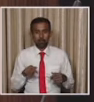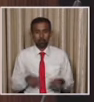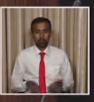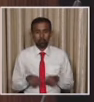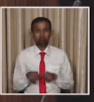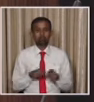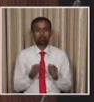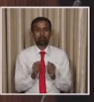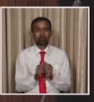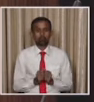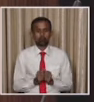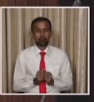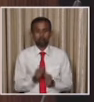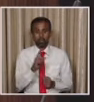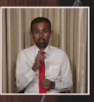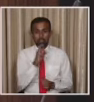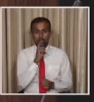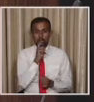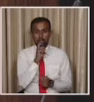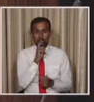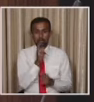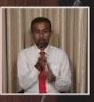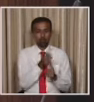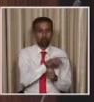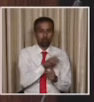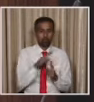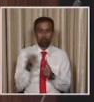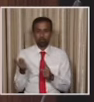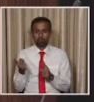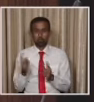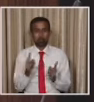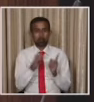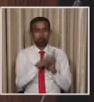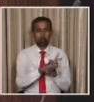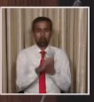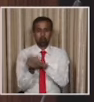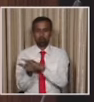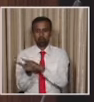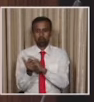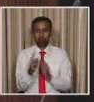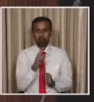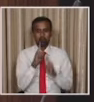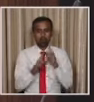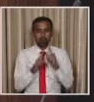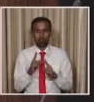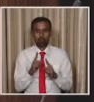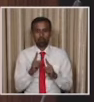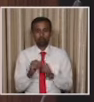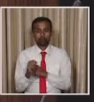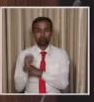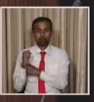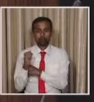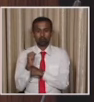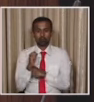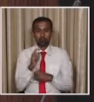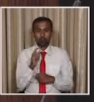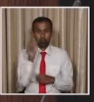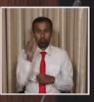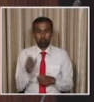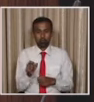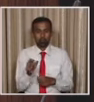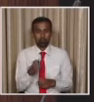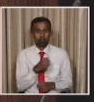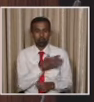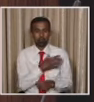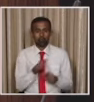වැඩක්. එකම නඩුවේ පැති දෙකට මාරු වෙලා පෙනී ඉන්න එතුමා කියනවා කොන්ද තියෙන මිනිහෙක් ඕන